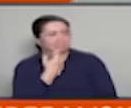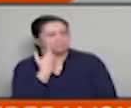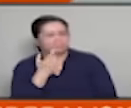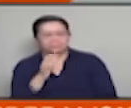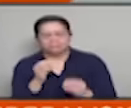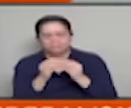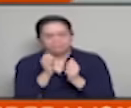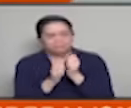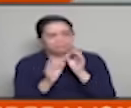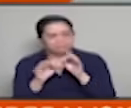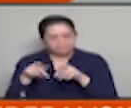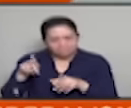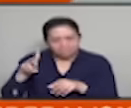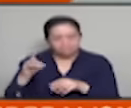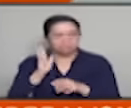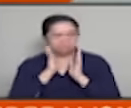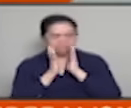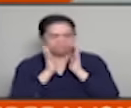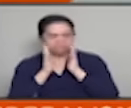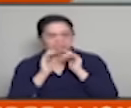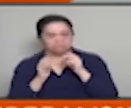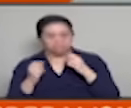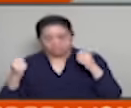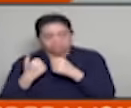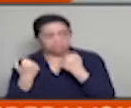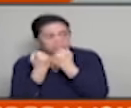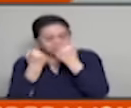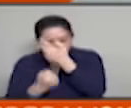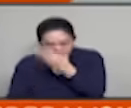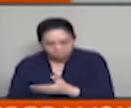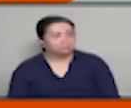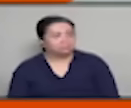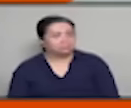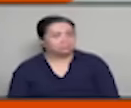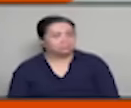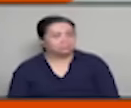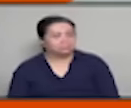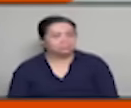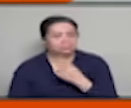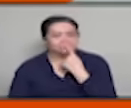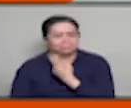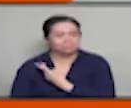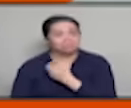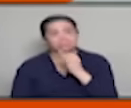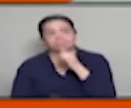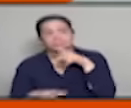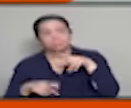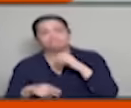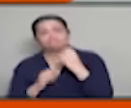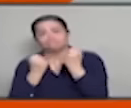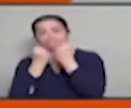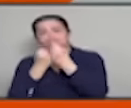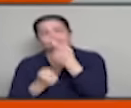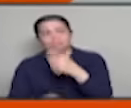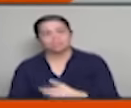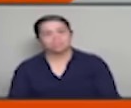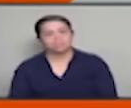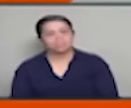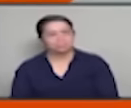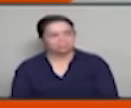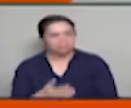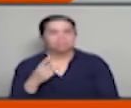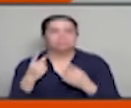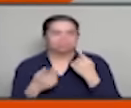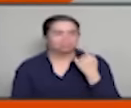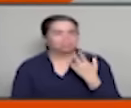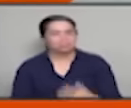at lalo pa kung PWD na nga, kaya chairman, hamon niyan suntukan, eh walang kamay to. O sabi nga nitong dalawa, kung hindi sila PWD, lalabanan eh. Saan ka